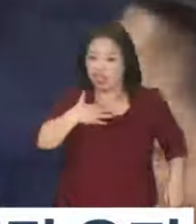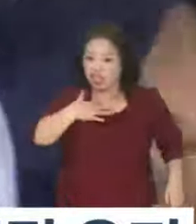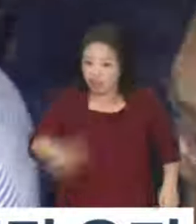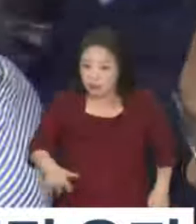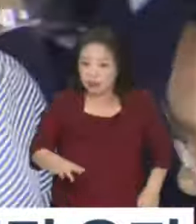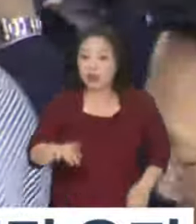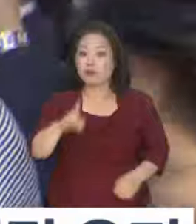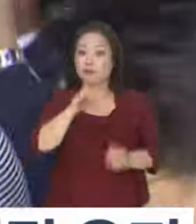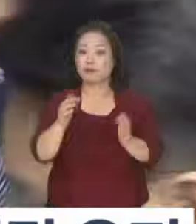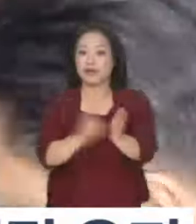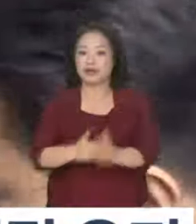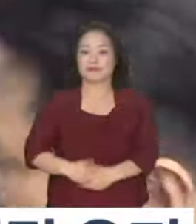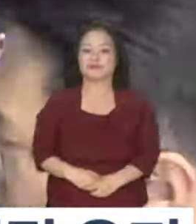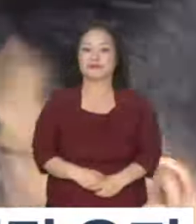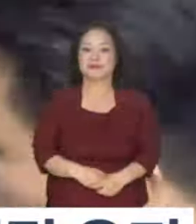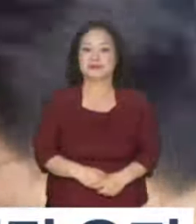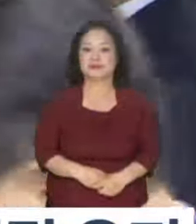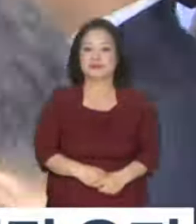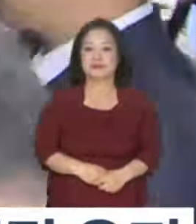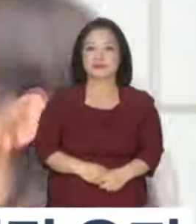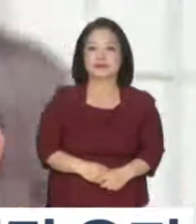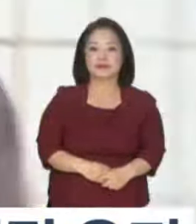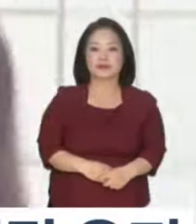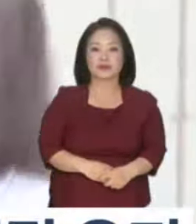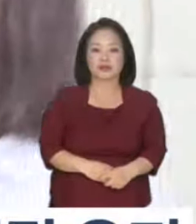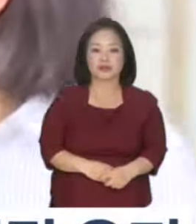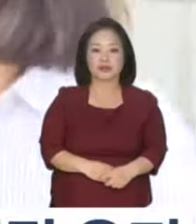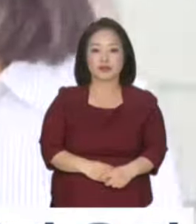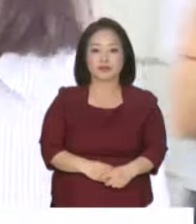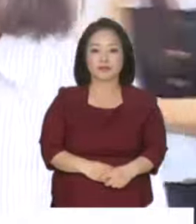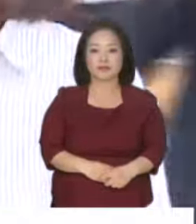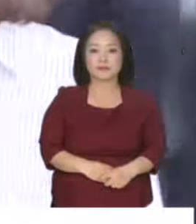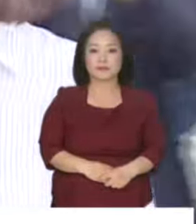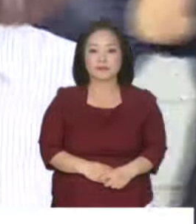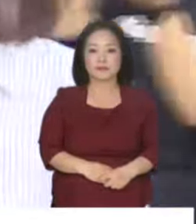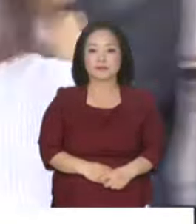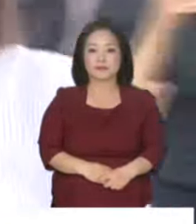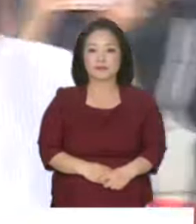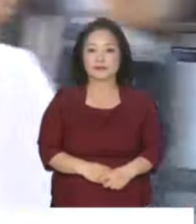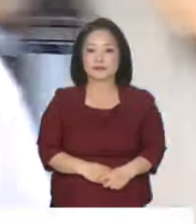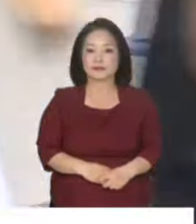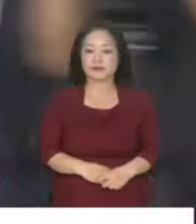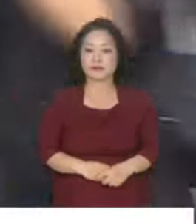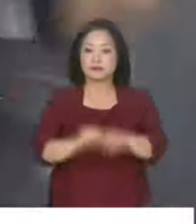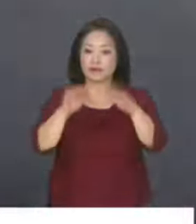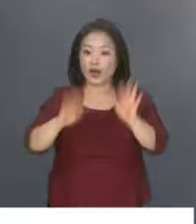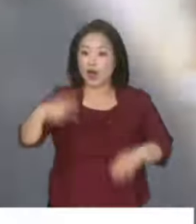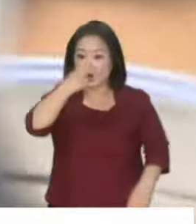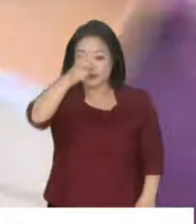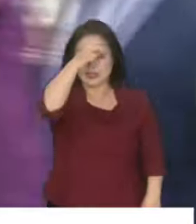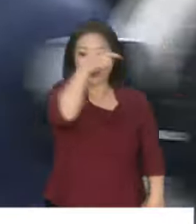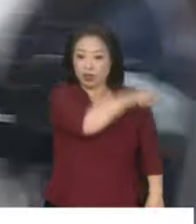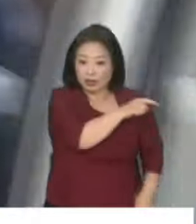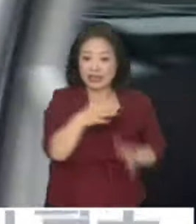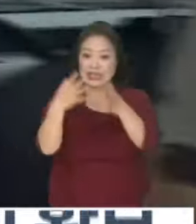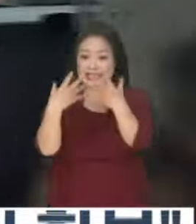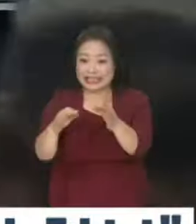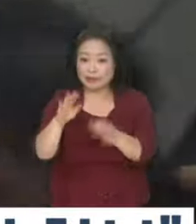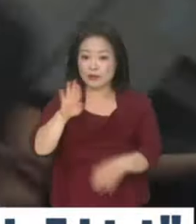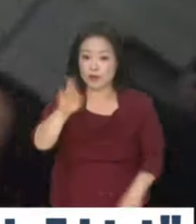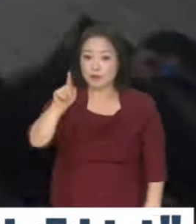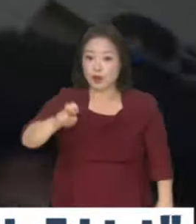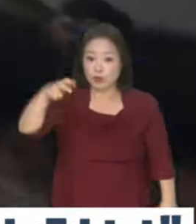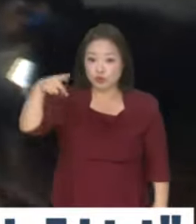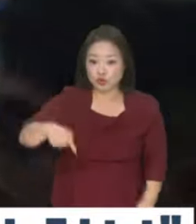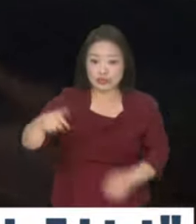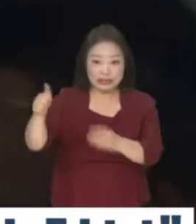입장을 유지하고 있는 걸로 전해졌습니다. 시세조정 혐의 인정하십니까? 검찰은 김 위원장이